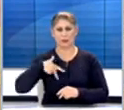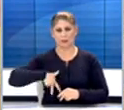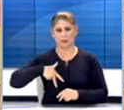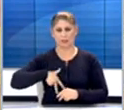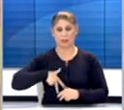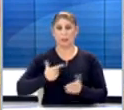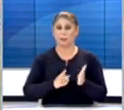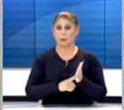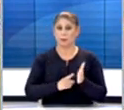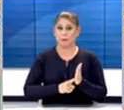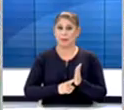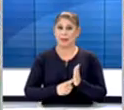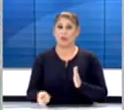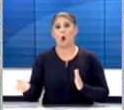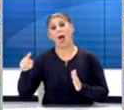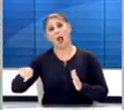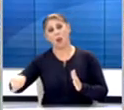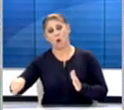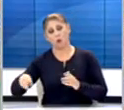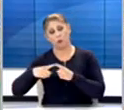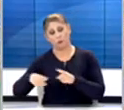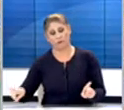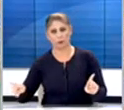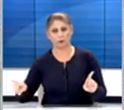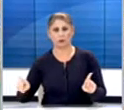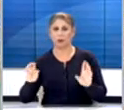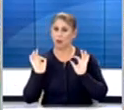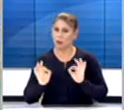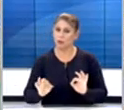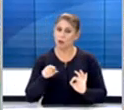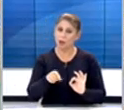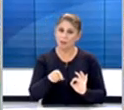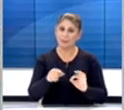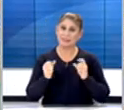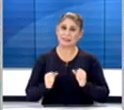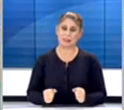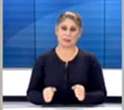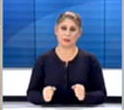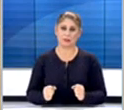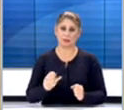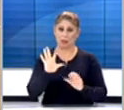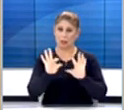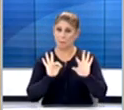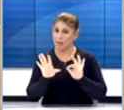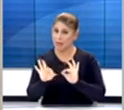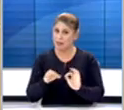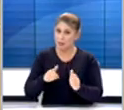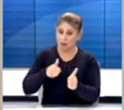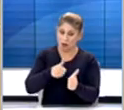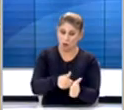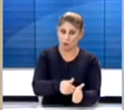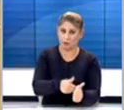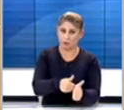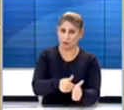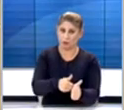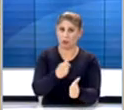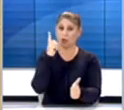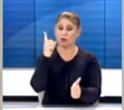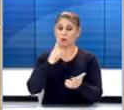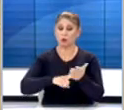Γιατί έπρεπε να είστε το άλλο, το διαφορετικό. Και ακριβώς αυτήν την στάση επιλέξατε να ακολουθήσετε και στο